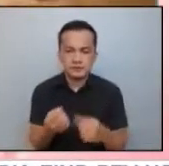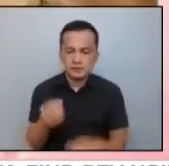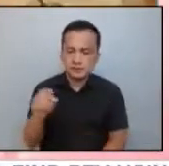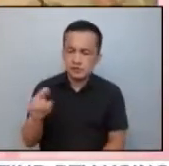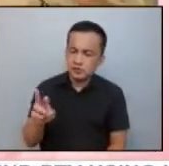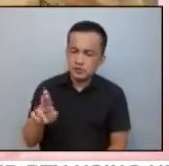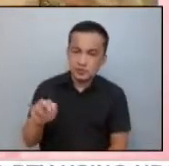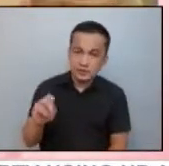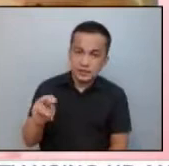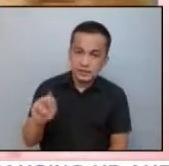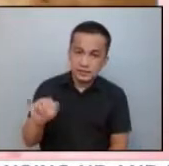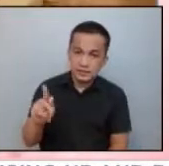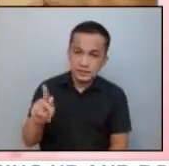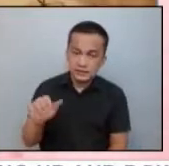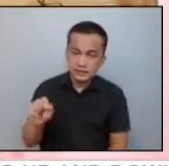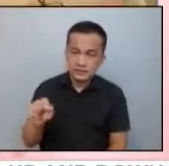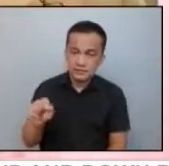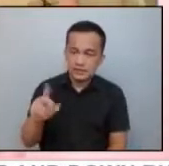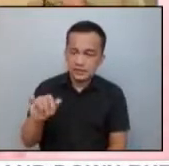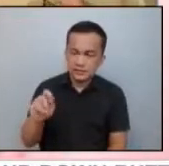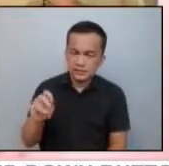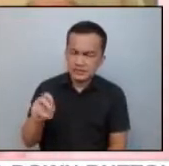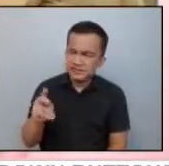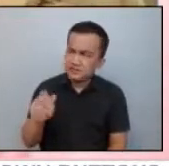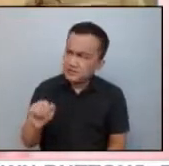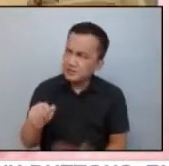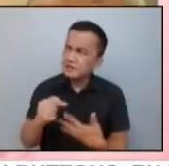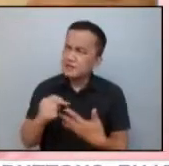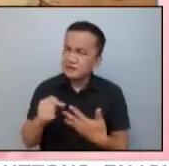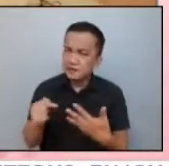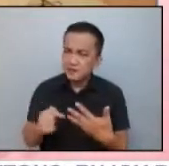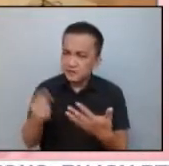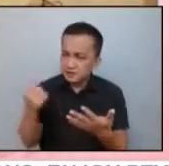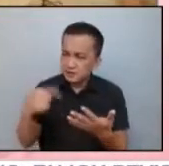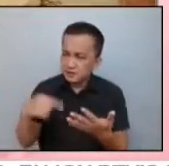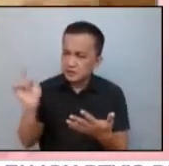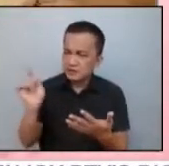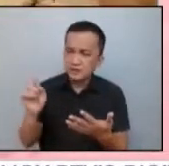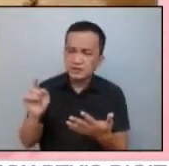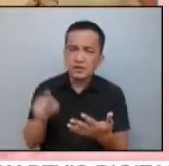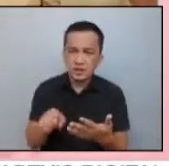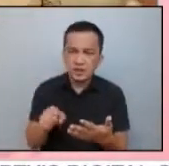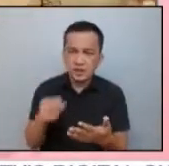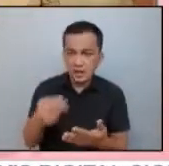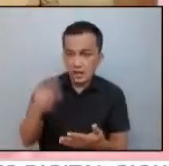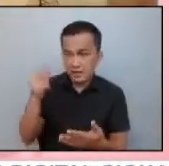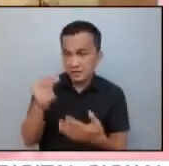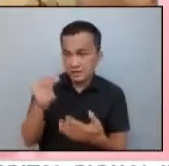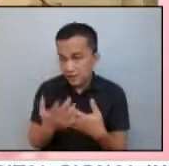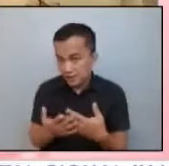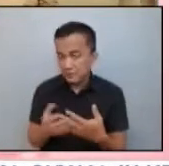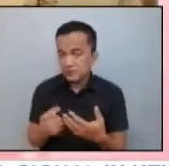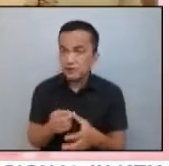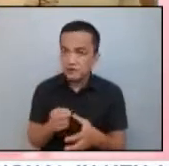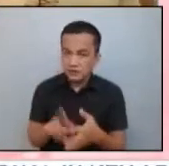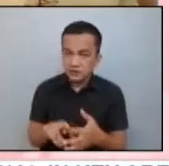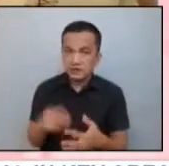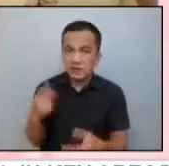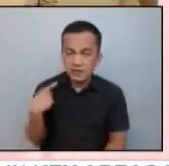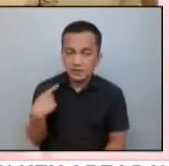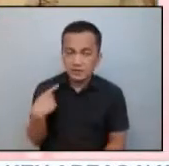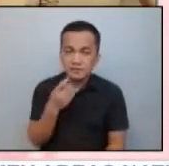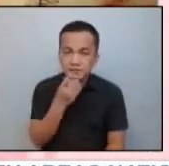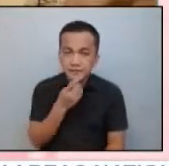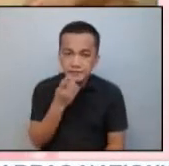urinalysis, creatinine, ma-check po ang kayo po ba ay high blood or may diabetes. No, so ito yung mga